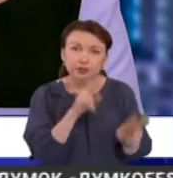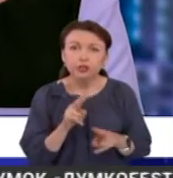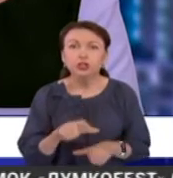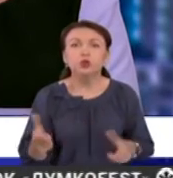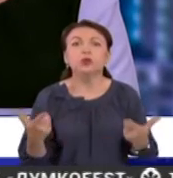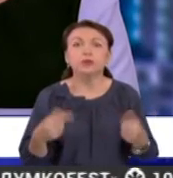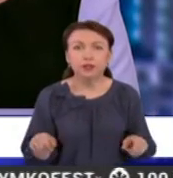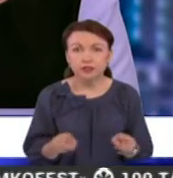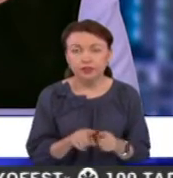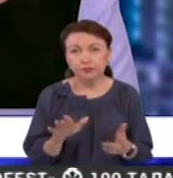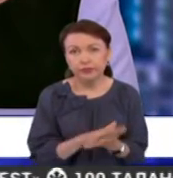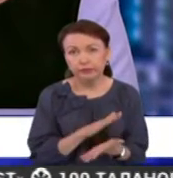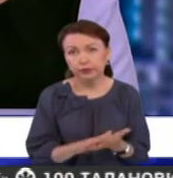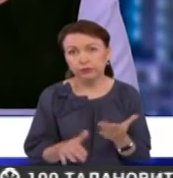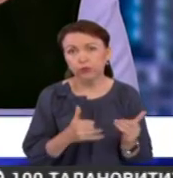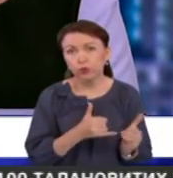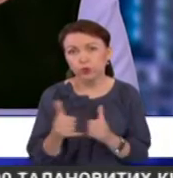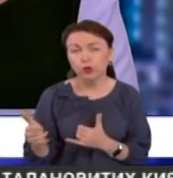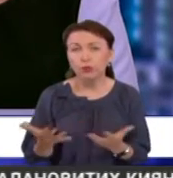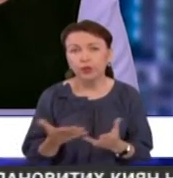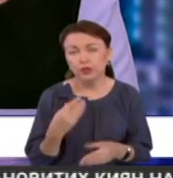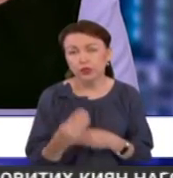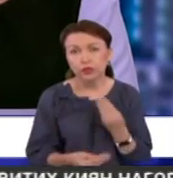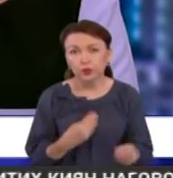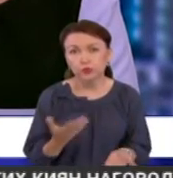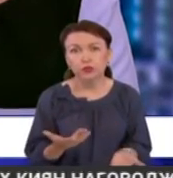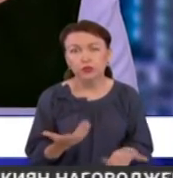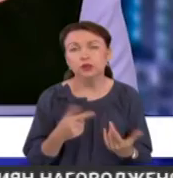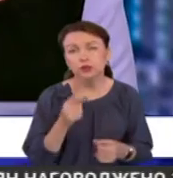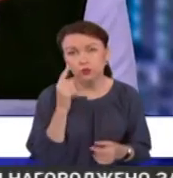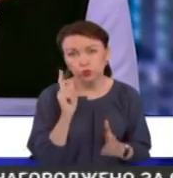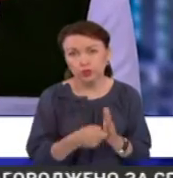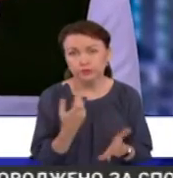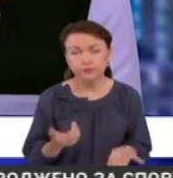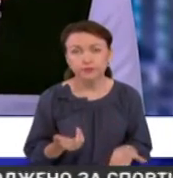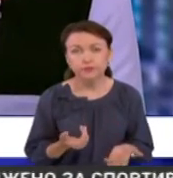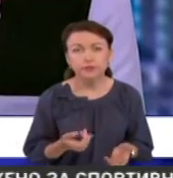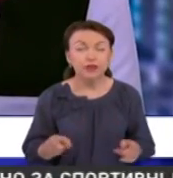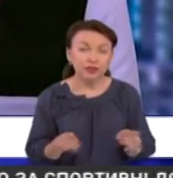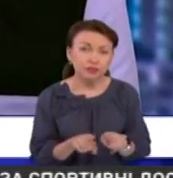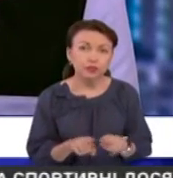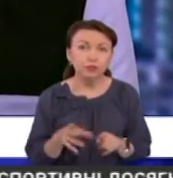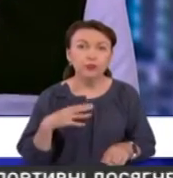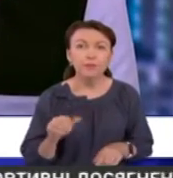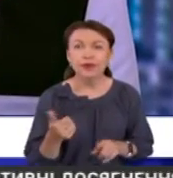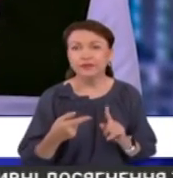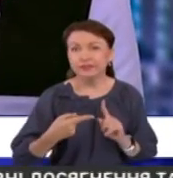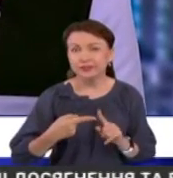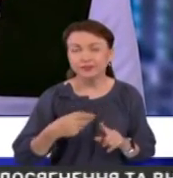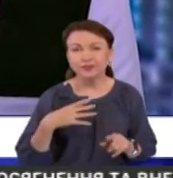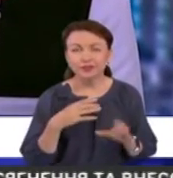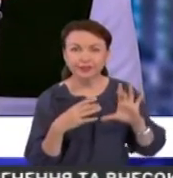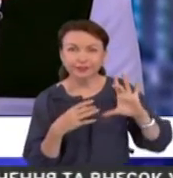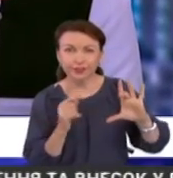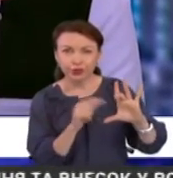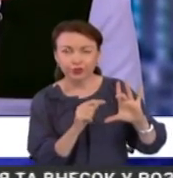такими безоплатними самопослугами, що надаються? Ну, так само, як було на первинці, придумали такий значок, що